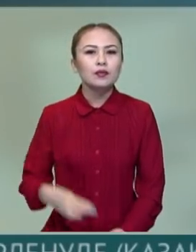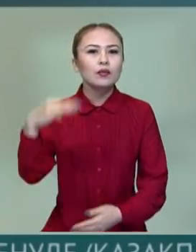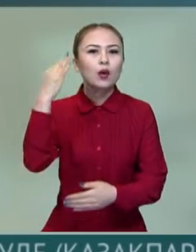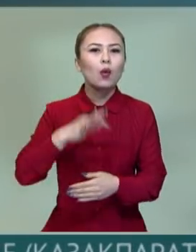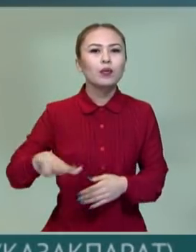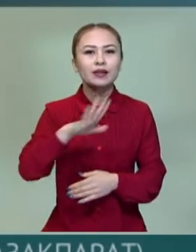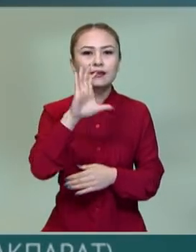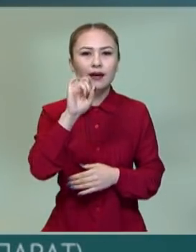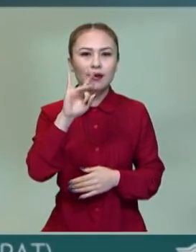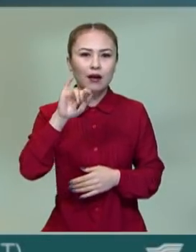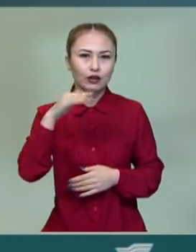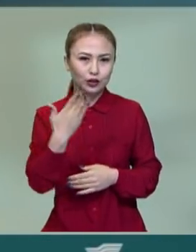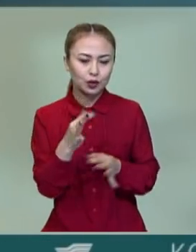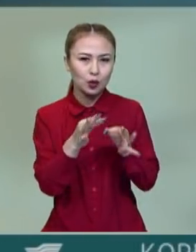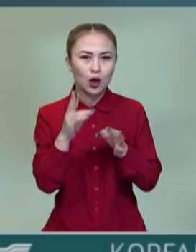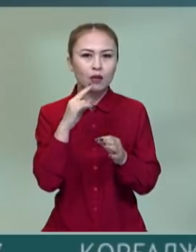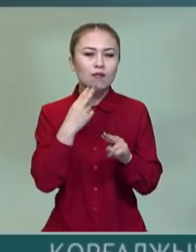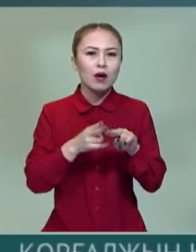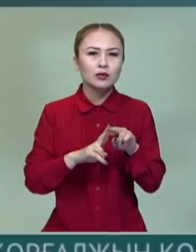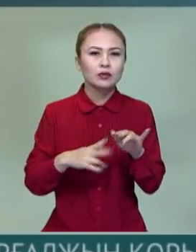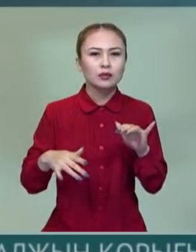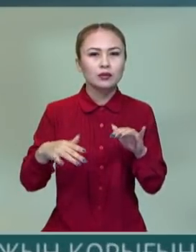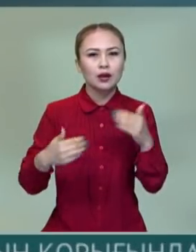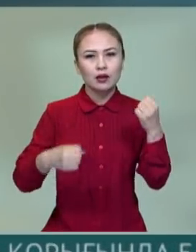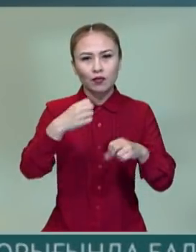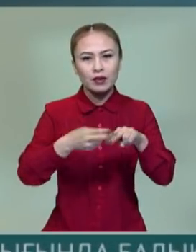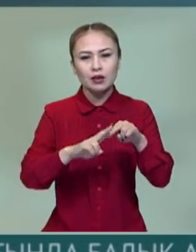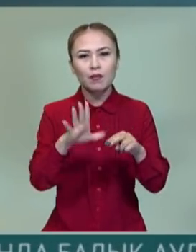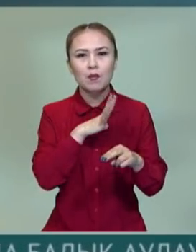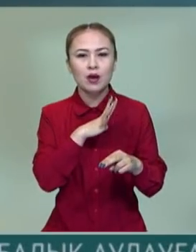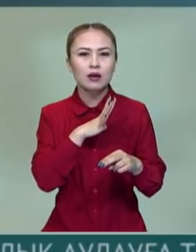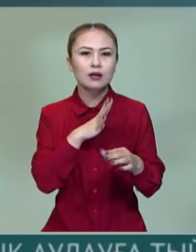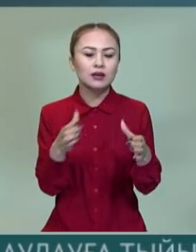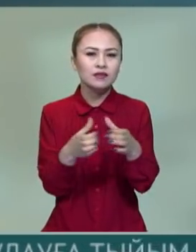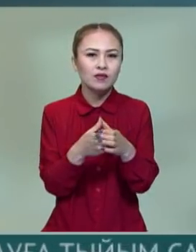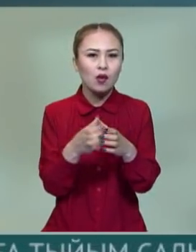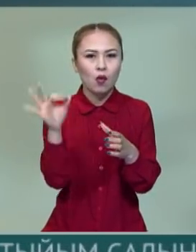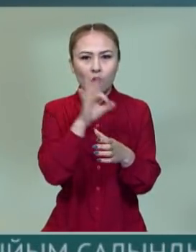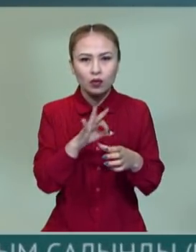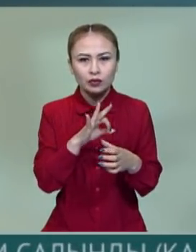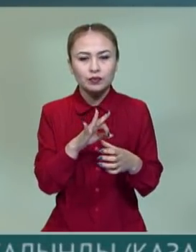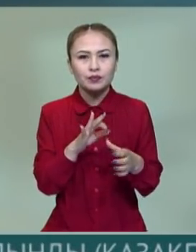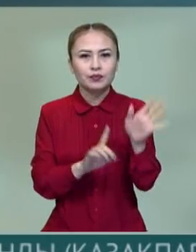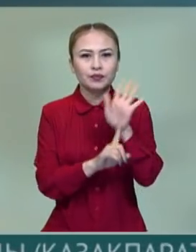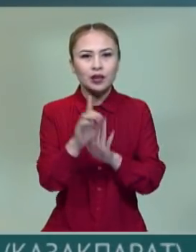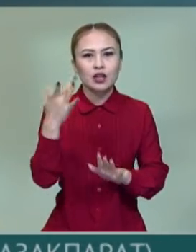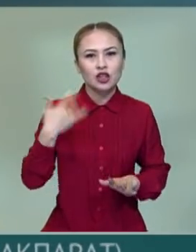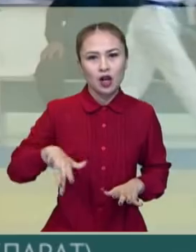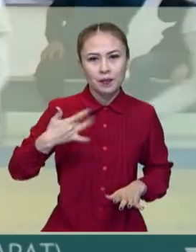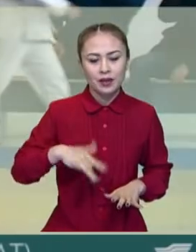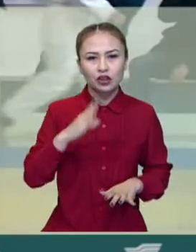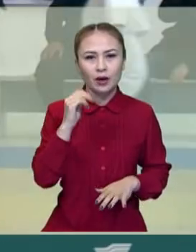Түркістан облысы Сарағаш ауданында дзюдо күресінен жасөспірімдер арасында ел чемпионаты өтіп жатыр. Жыр алыбы